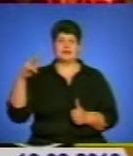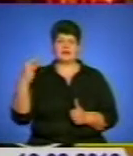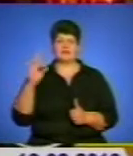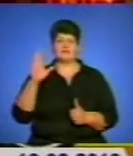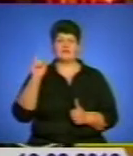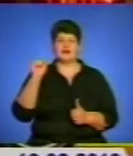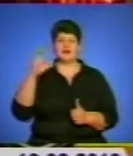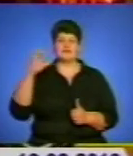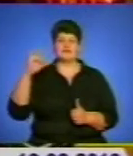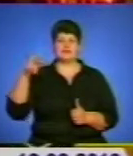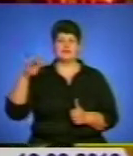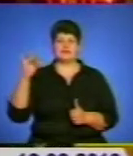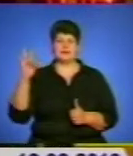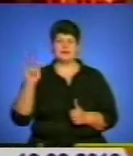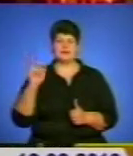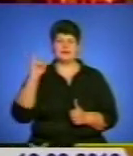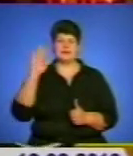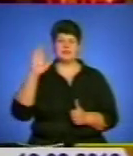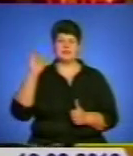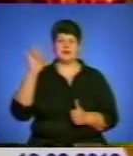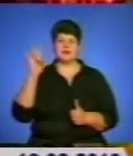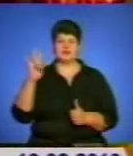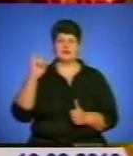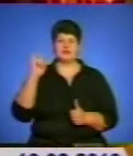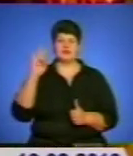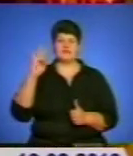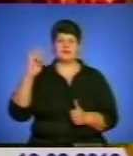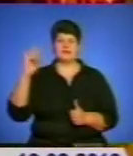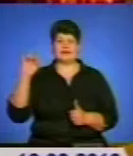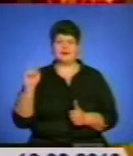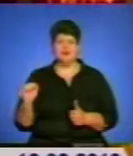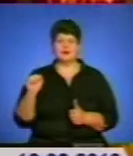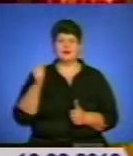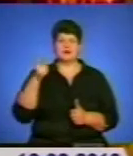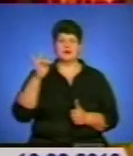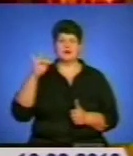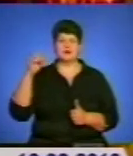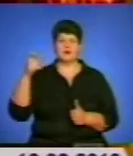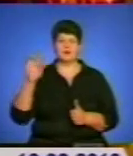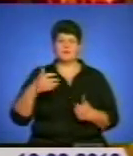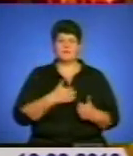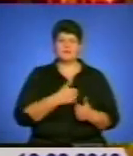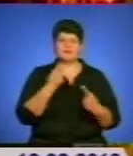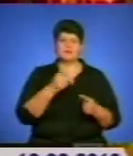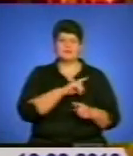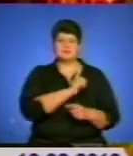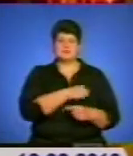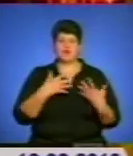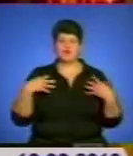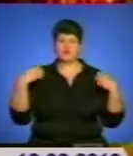Василина, Іван, Іванна, Григоріїв з їхнім днем пам'яті трьох святих, побажати міцного